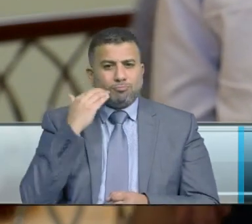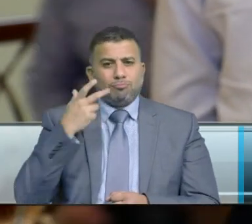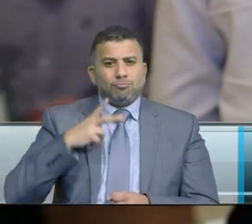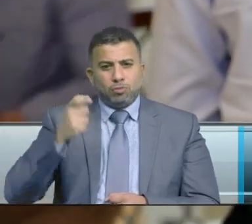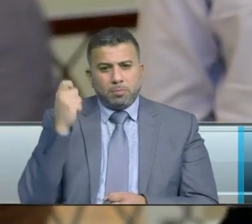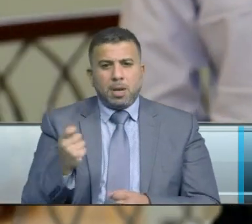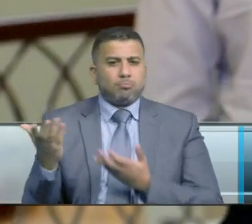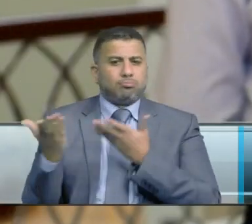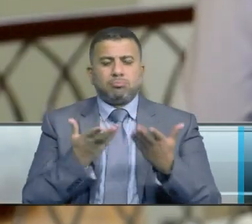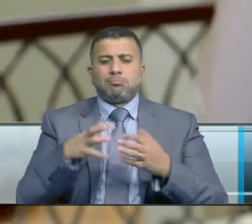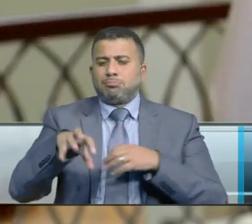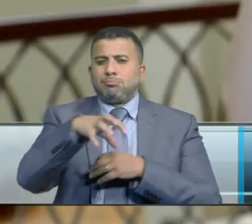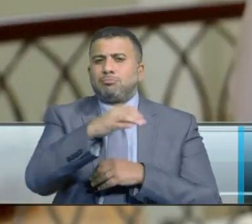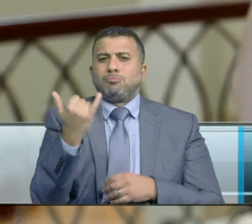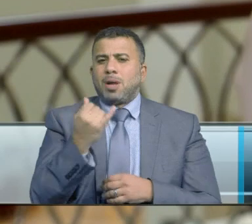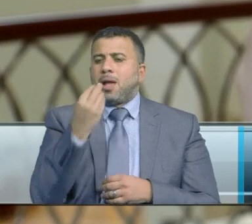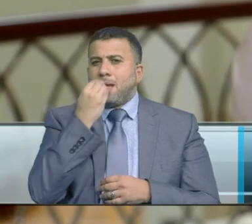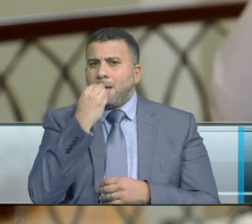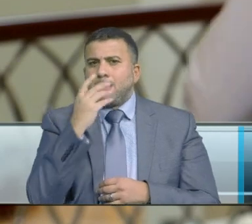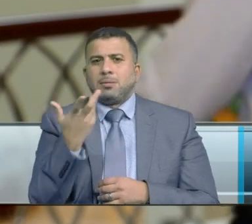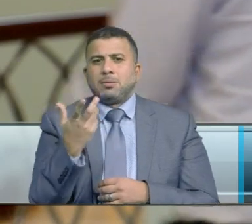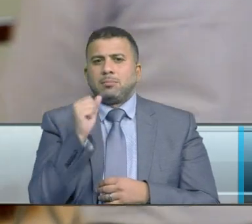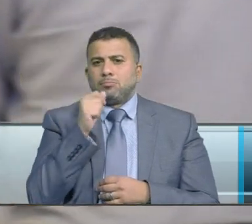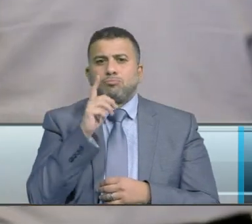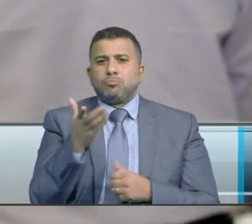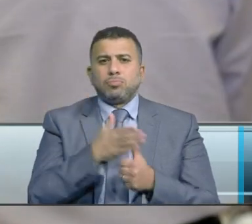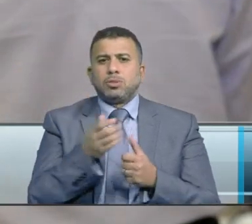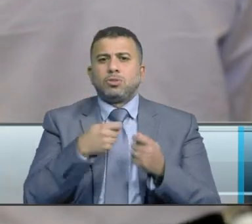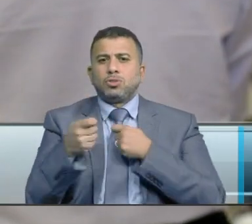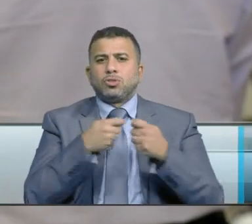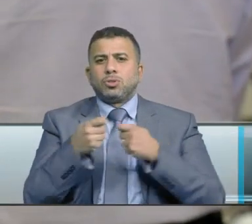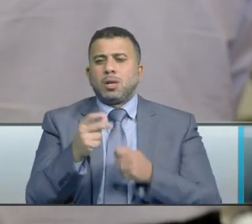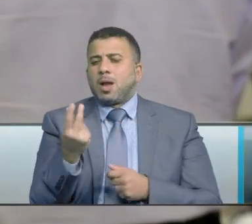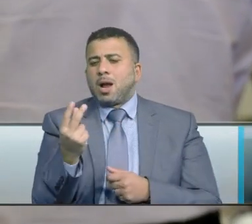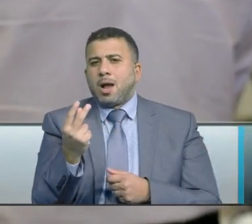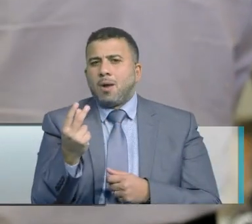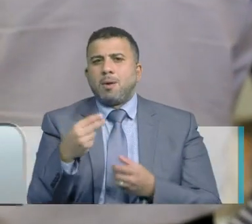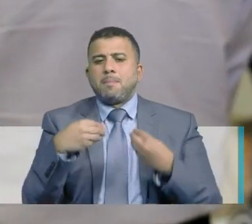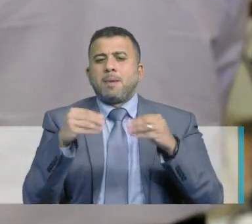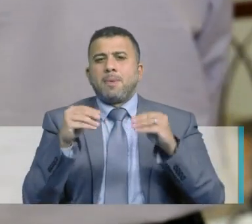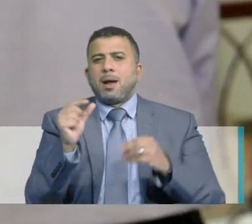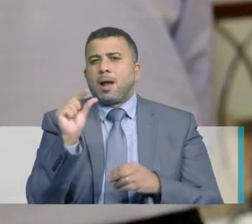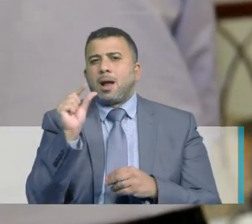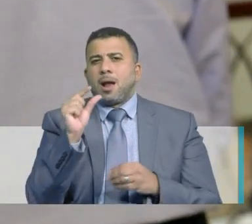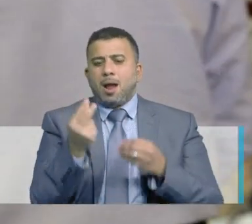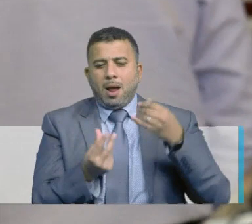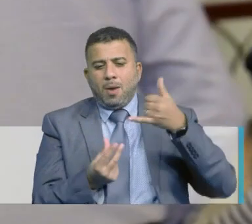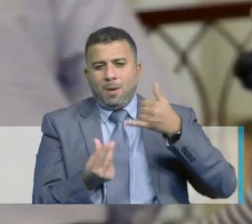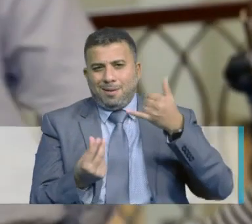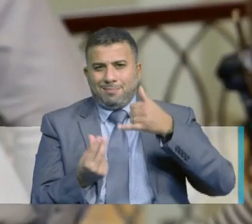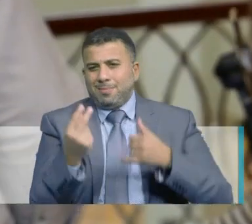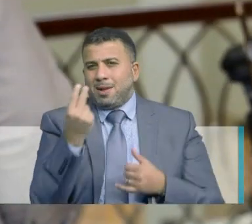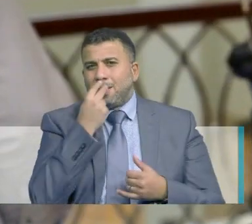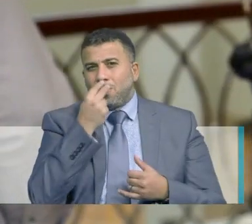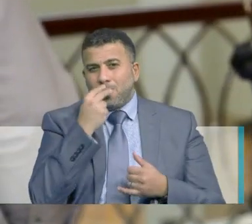يمثلون عدد من القطاعات الموا هكذا القهوه مزارعين متجاور قهوه طبعا دوله